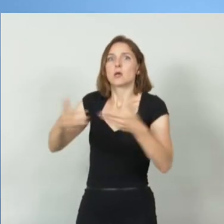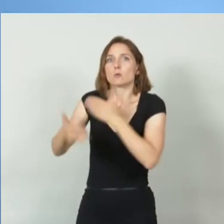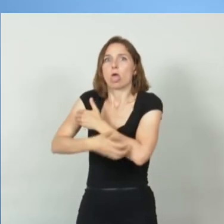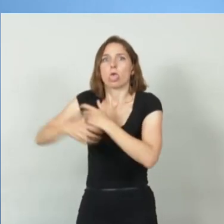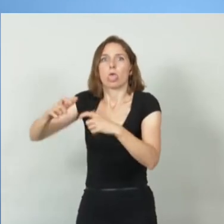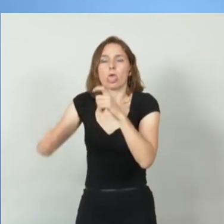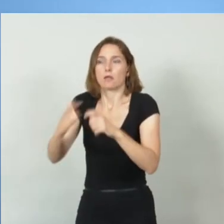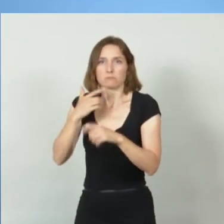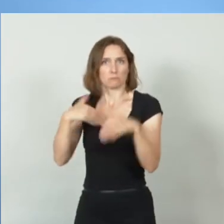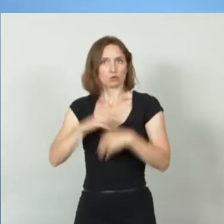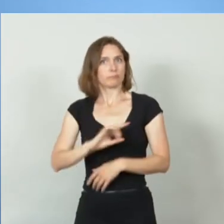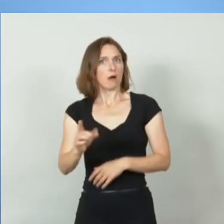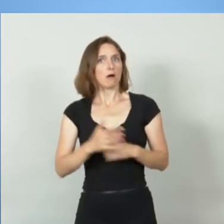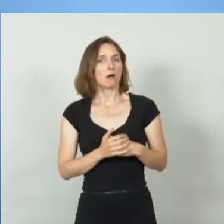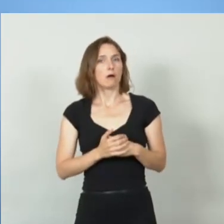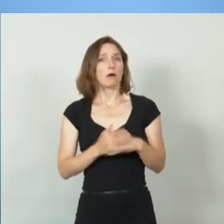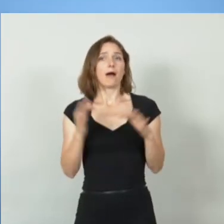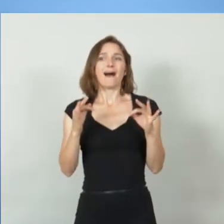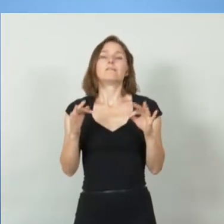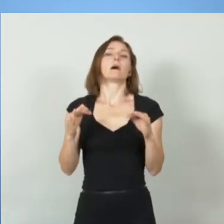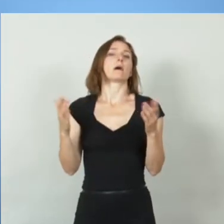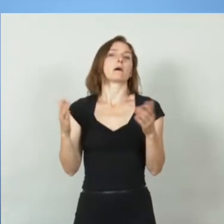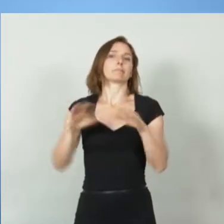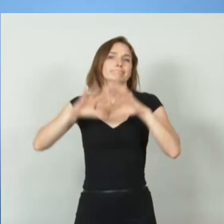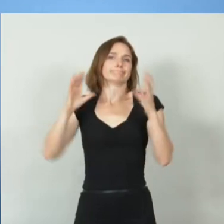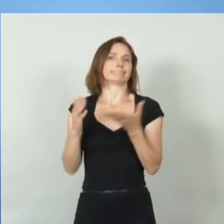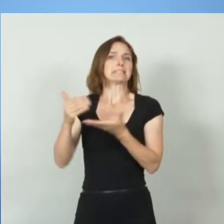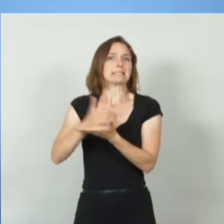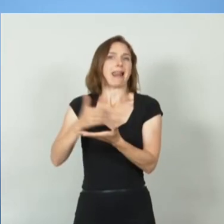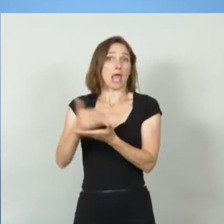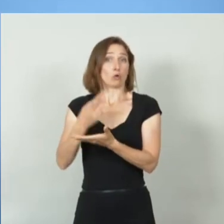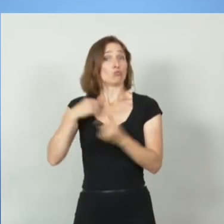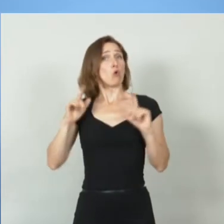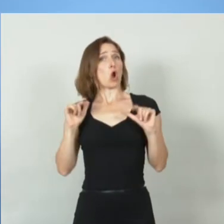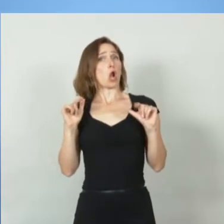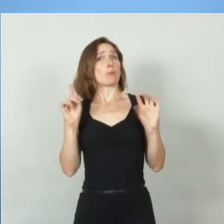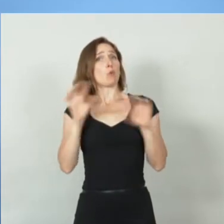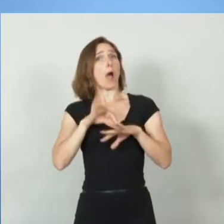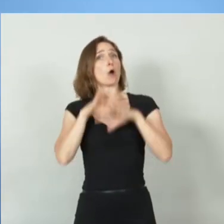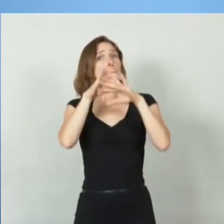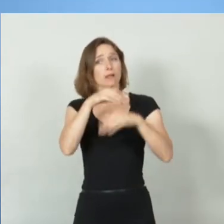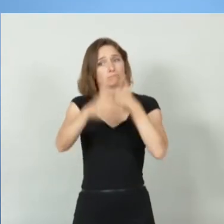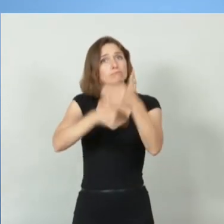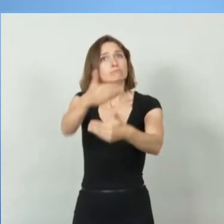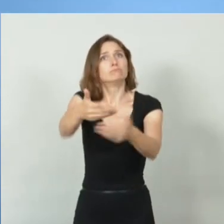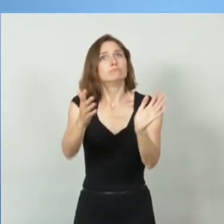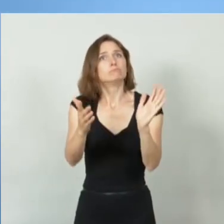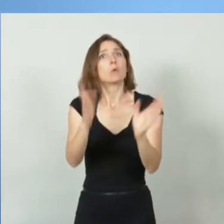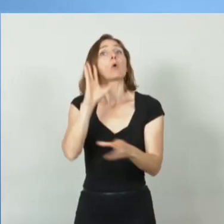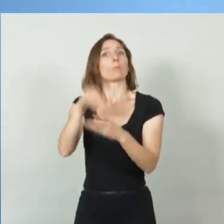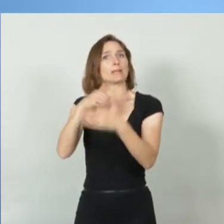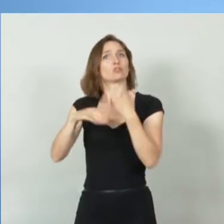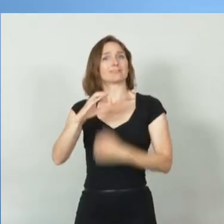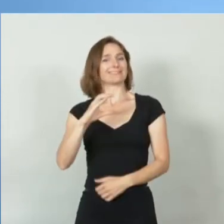de management des services publics et de la masse salariale nous restons comme toujours à votre disposition pour vous accompagner peut-être sur ce chemin y compris au CCAS d'ailleurs